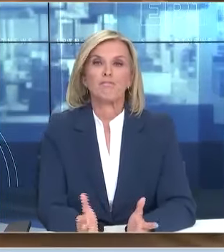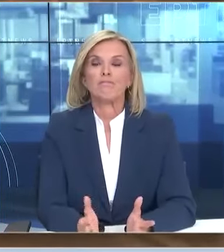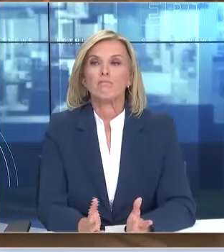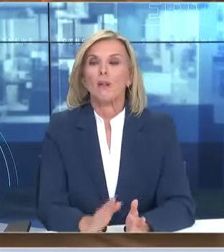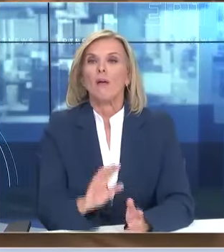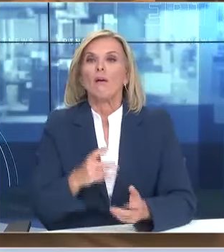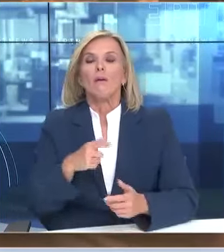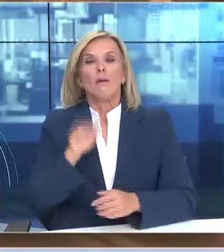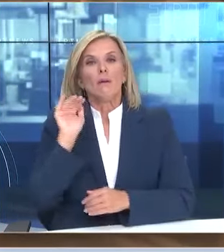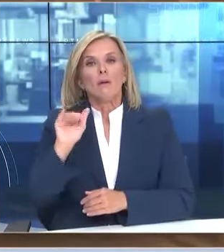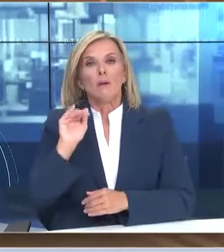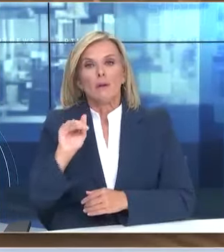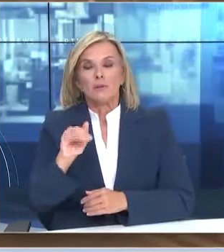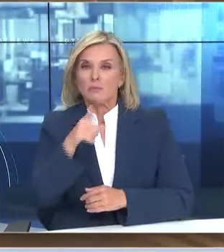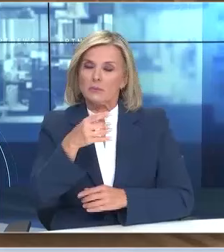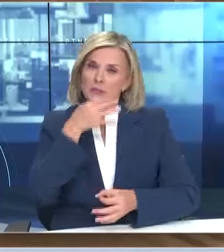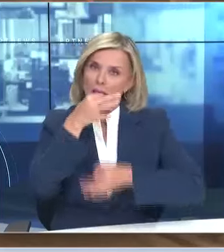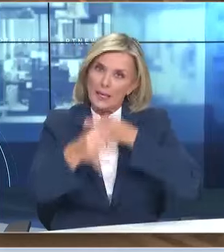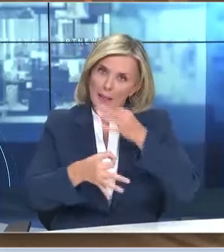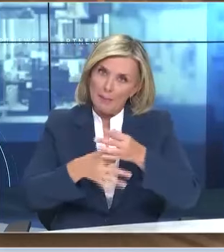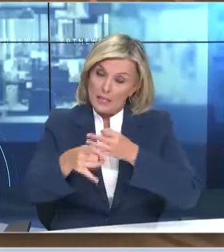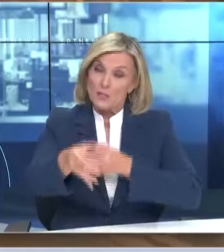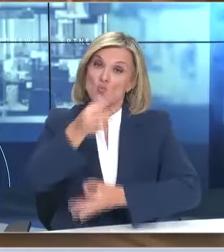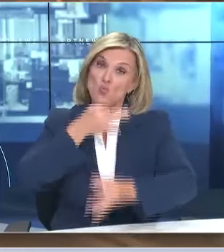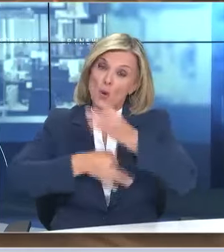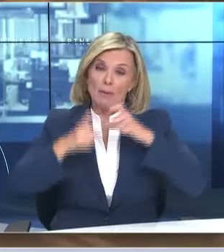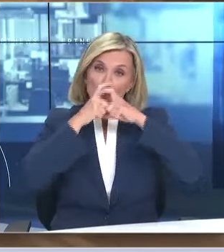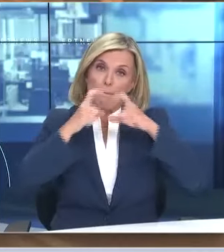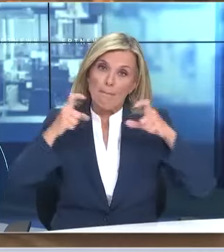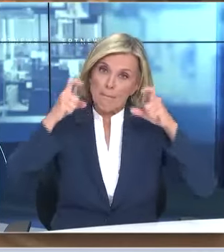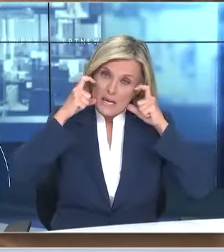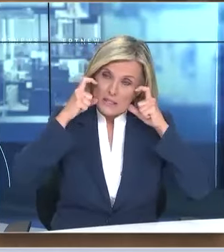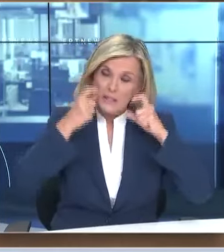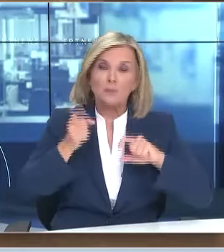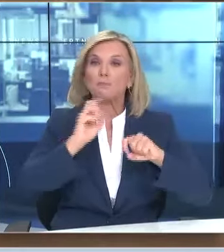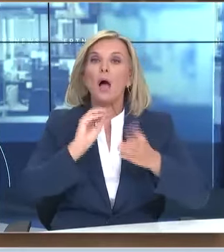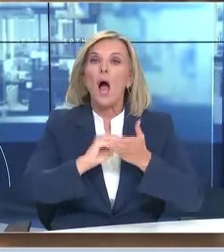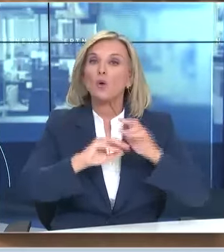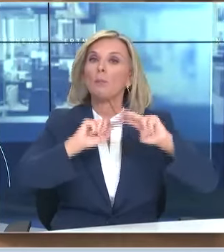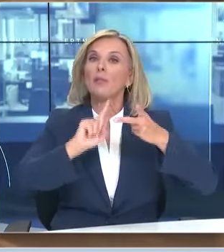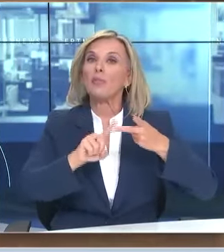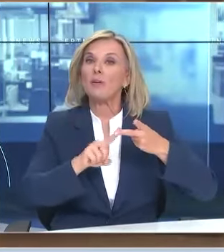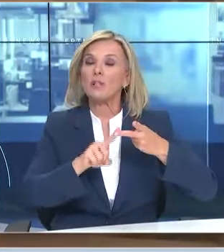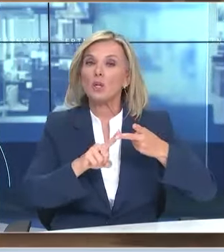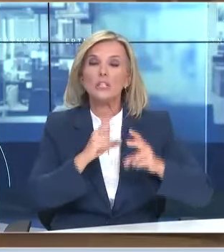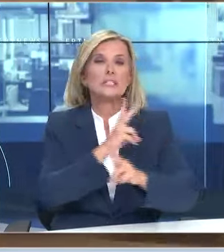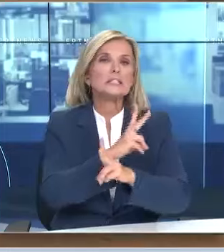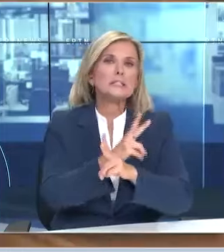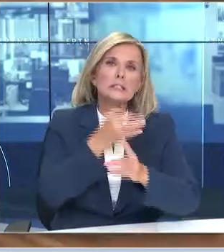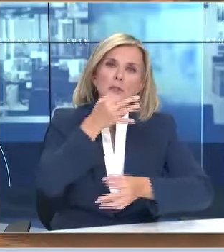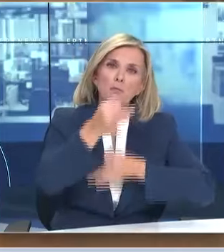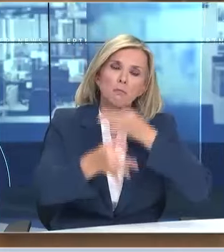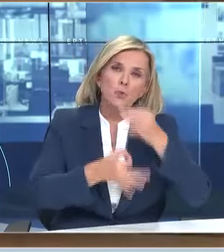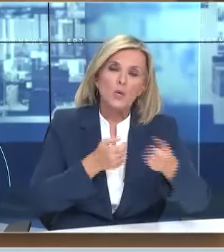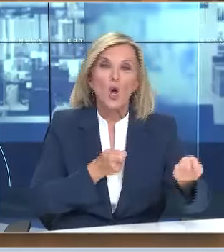Δηλαδή, πέρα από τη μάσκα που είπατε, ας πούμε, διαβάζω σε κάποιες συμβουλές και οδηγίες το